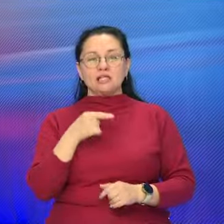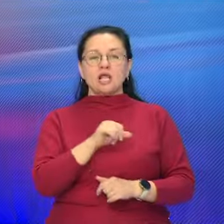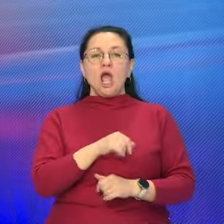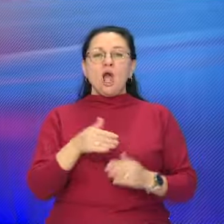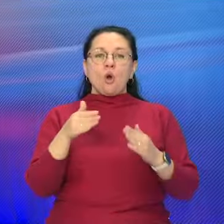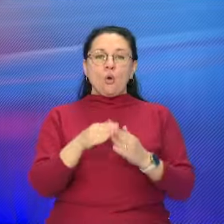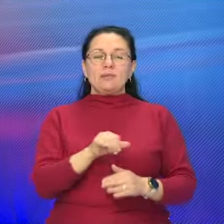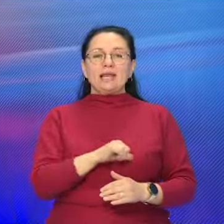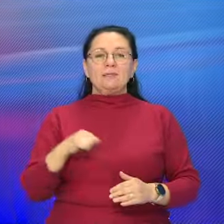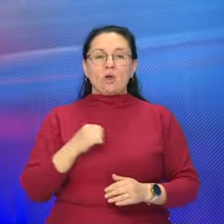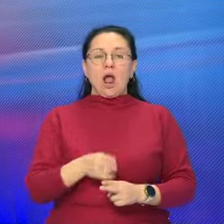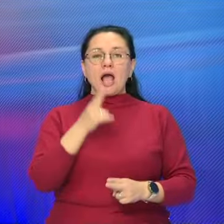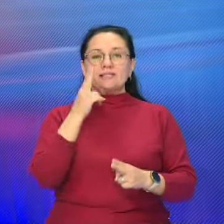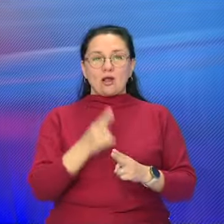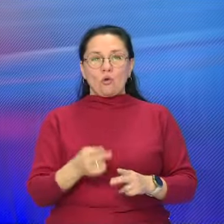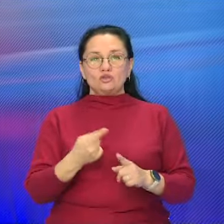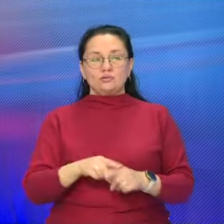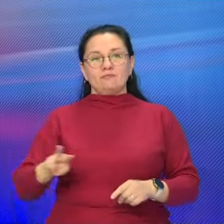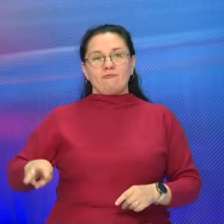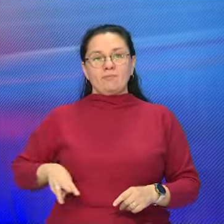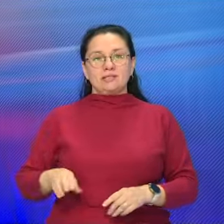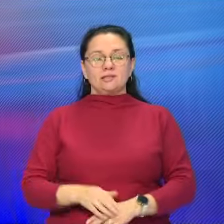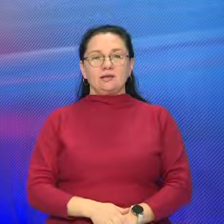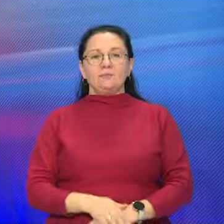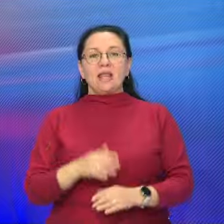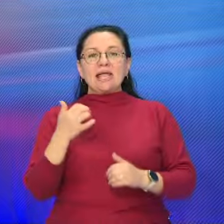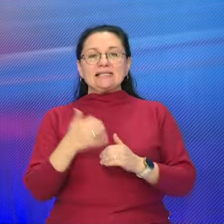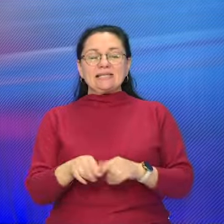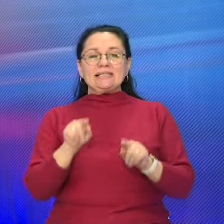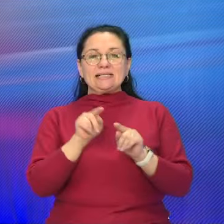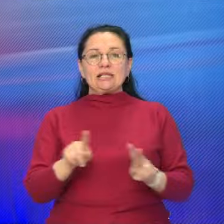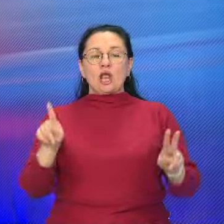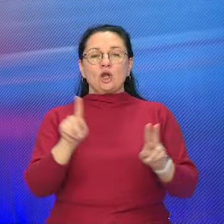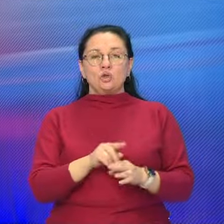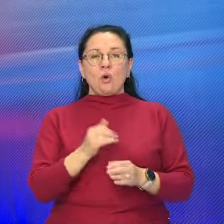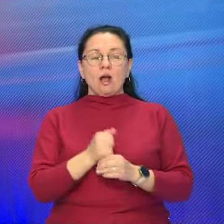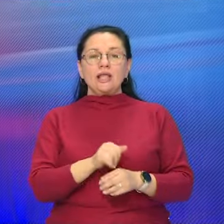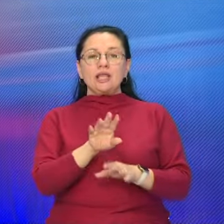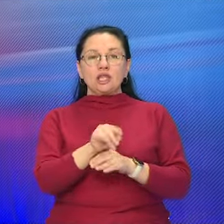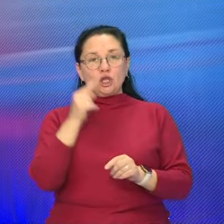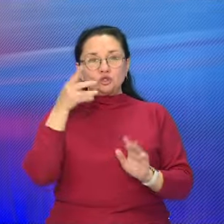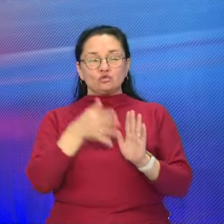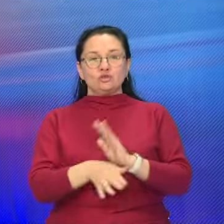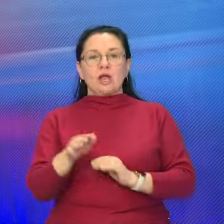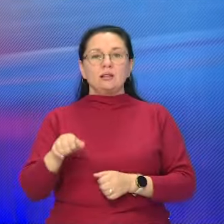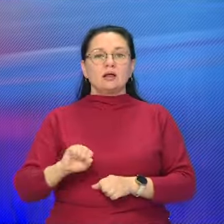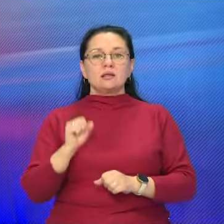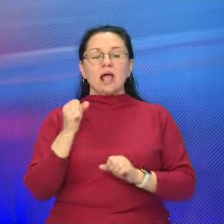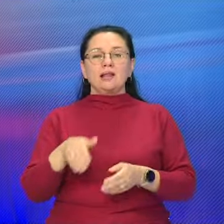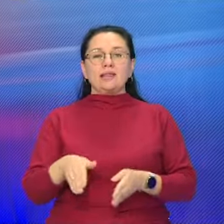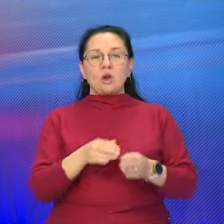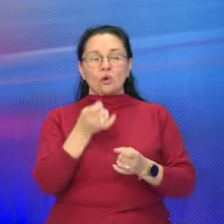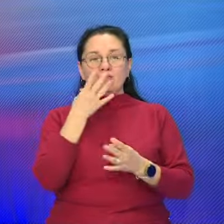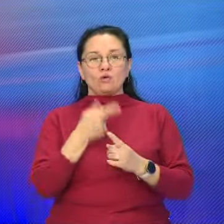Могилеве, а завершать здымочный марафон у Минску. Сярод тых, кто освоивал дороги Гродна и чемпион Беларуси по дрифтингу